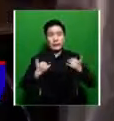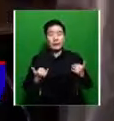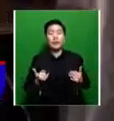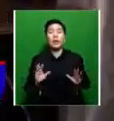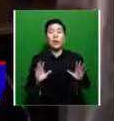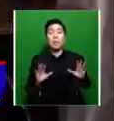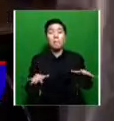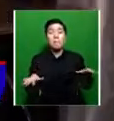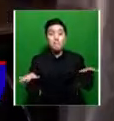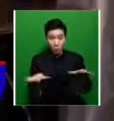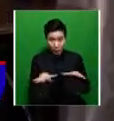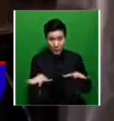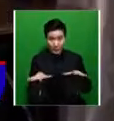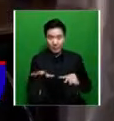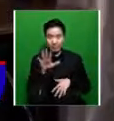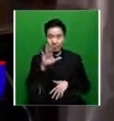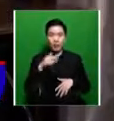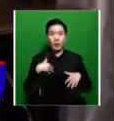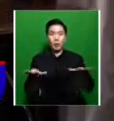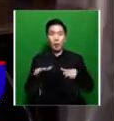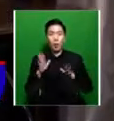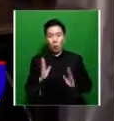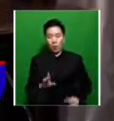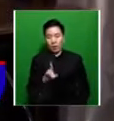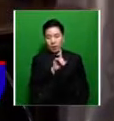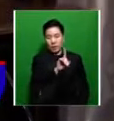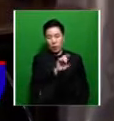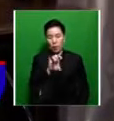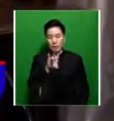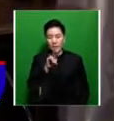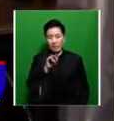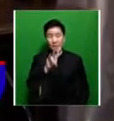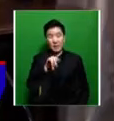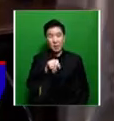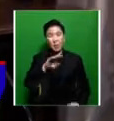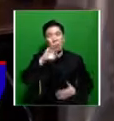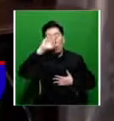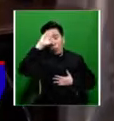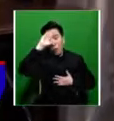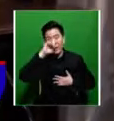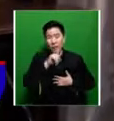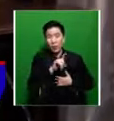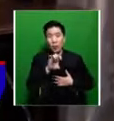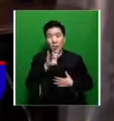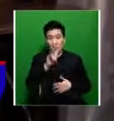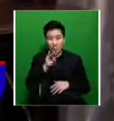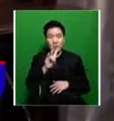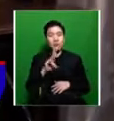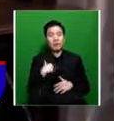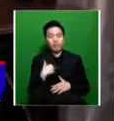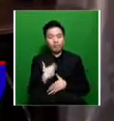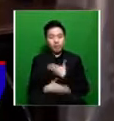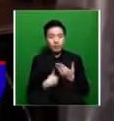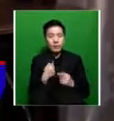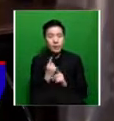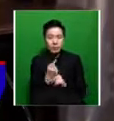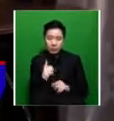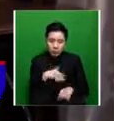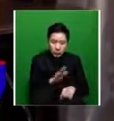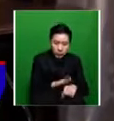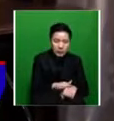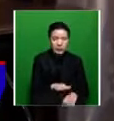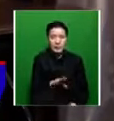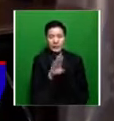ตินะครับโดยปกติเนี่ยสมมุติใน177รายเนี่ยนะครับที่เป็นผู้ป่วยยืนยันเนี่ยเราทำงานเชิงลุกนะฮะเราตามเนี่ยอย่างน้